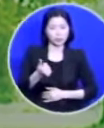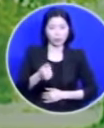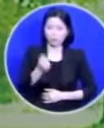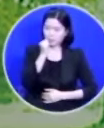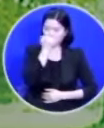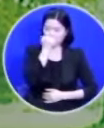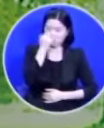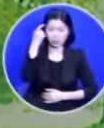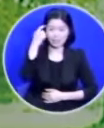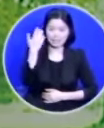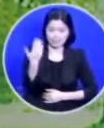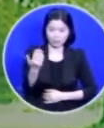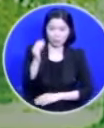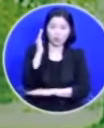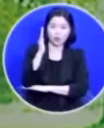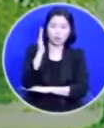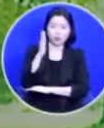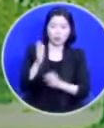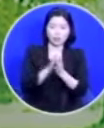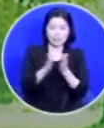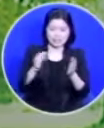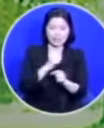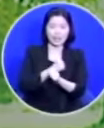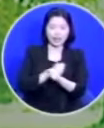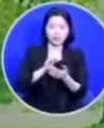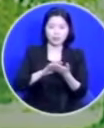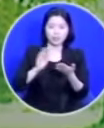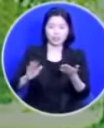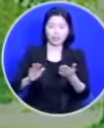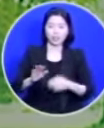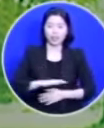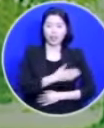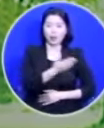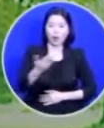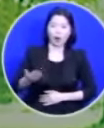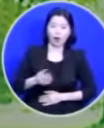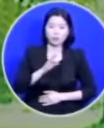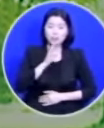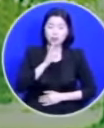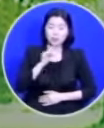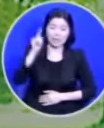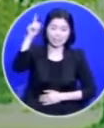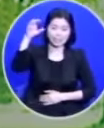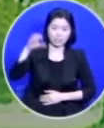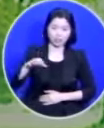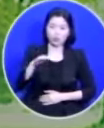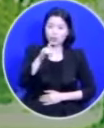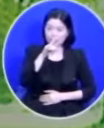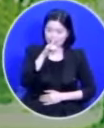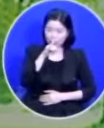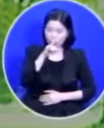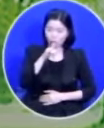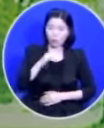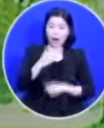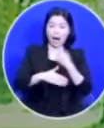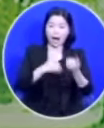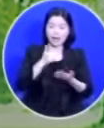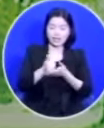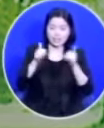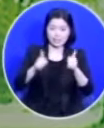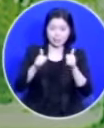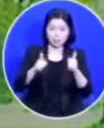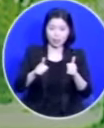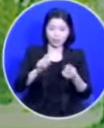설교를 해 보려고 합니다 여러분 정말 아 천국이 있고 그리고 하나님은 심판하신다는